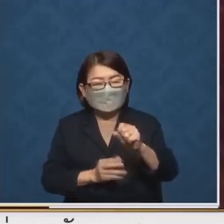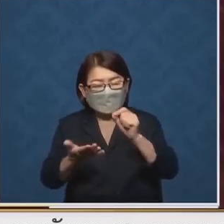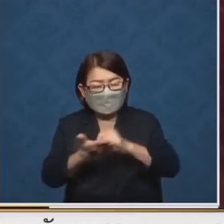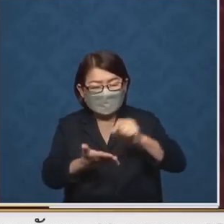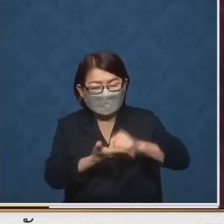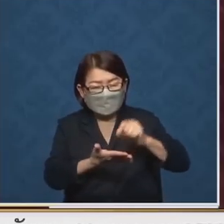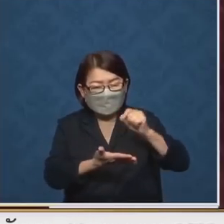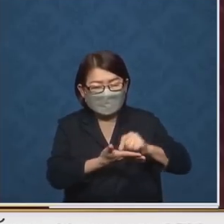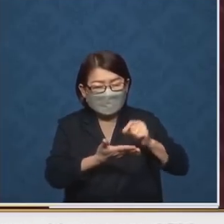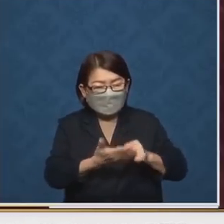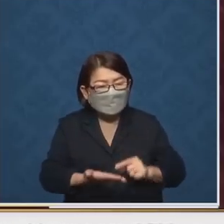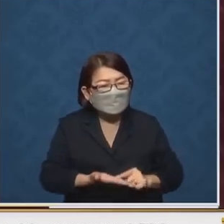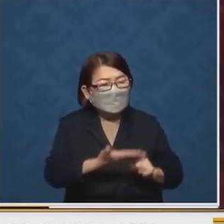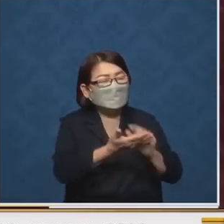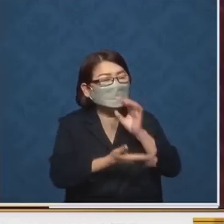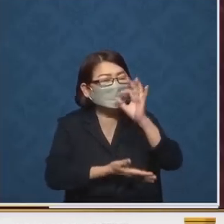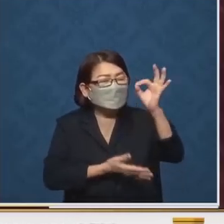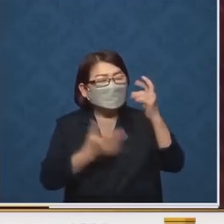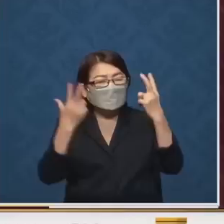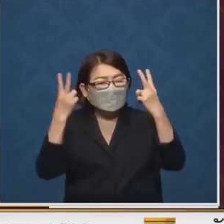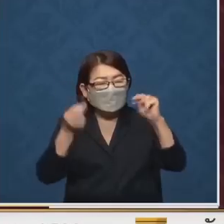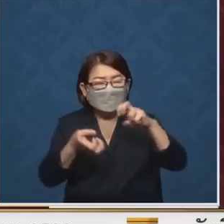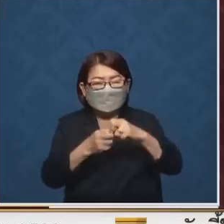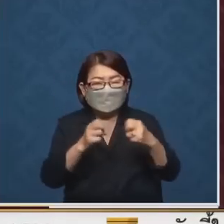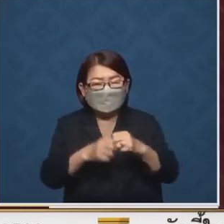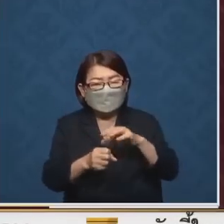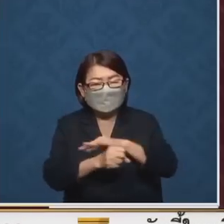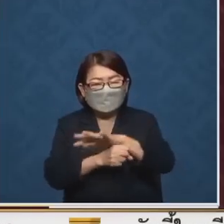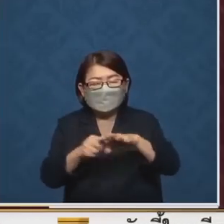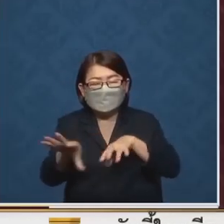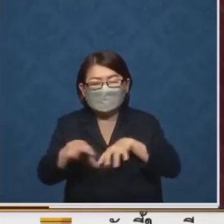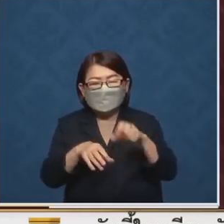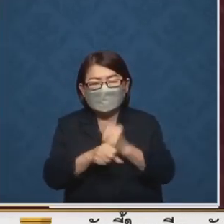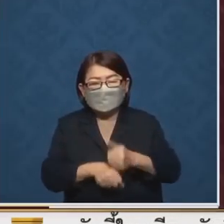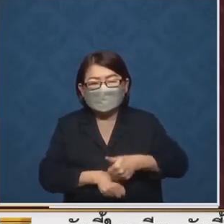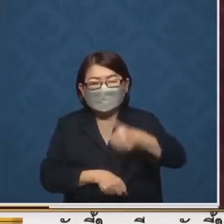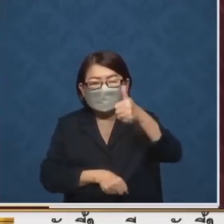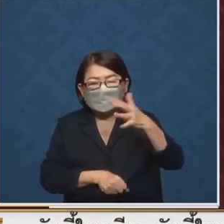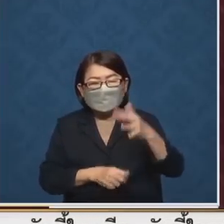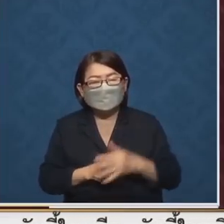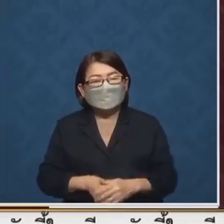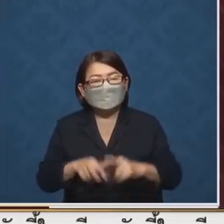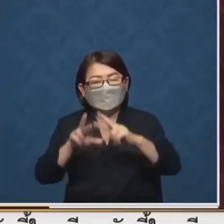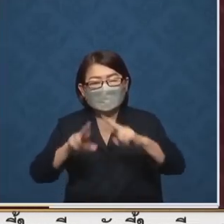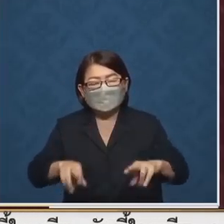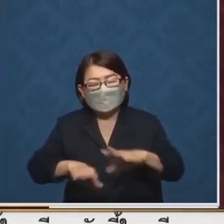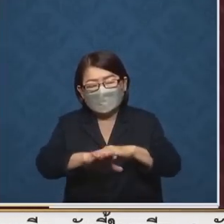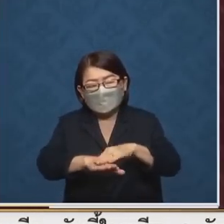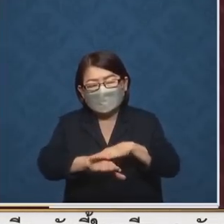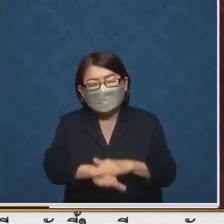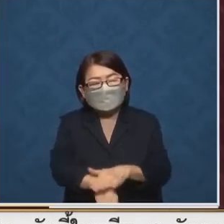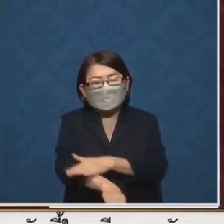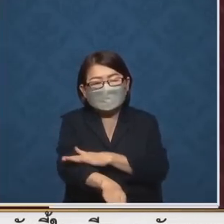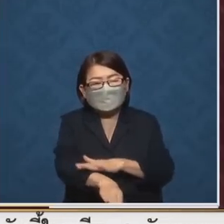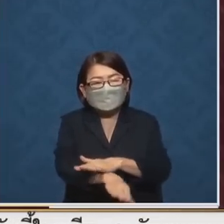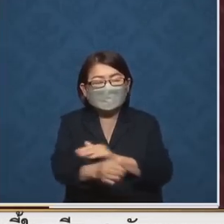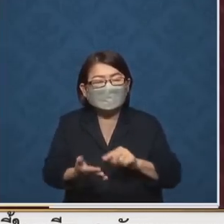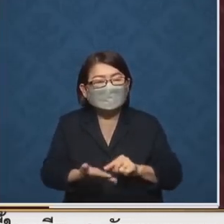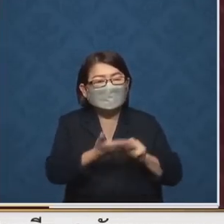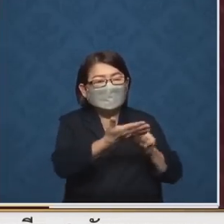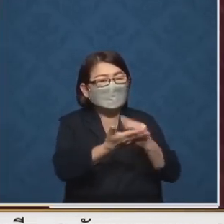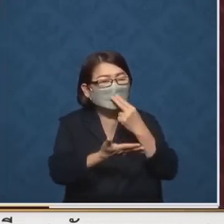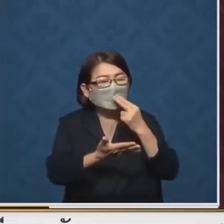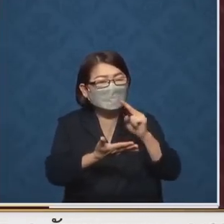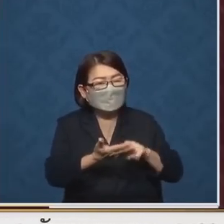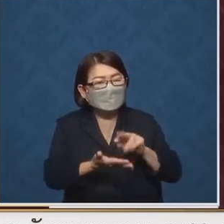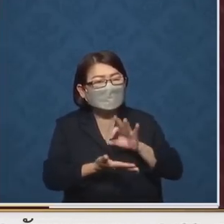จ alotแก้โวิดลมเหวไปดแผนต่อไปครับร้านนวตัวสปารวมตัวยื่นฟอนคเรีกคาเสียหาย 200